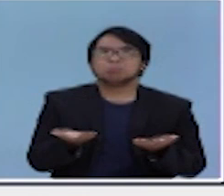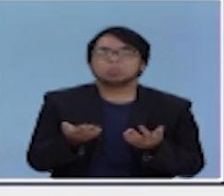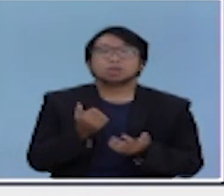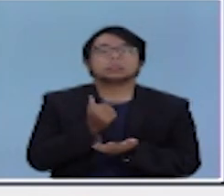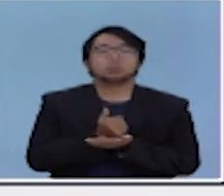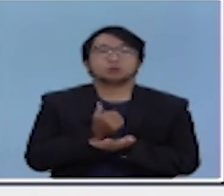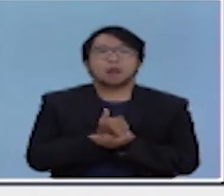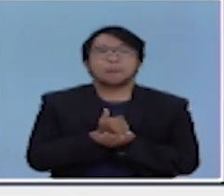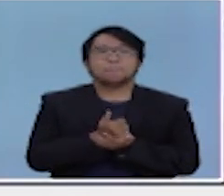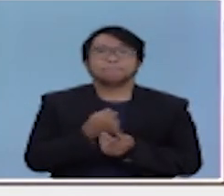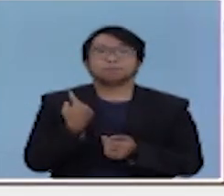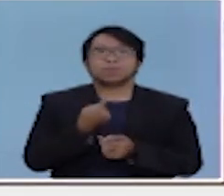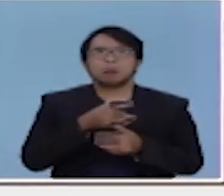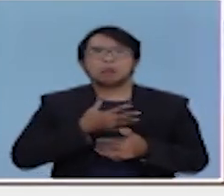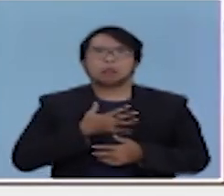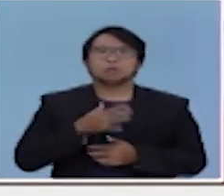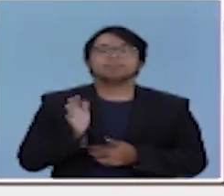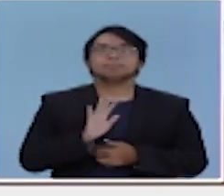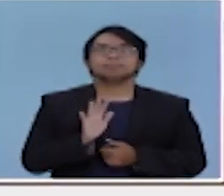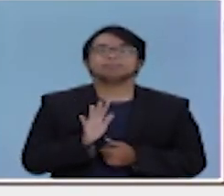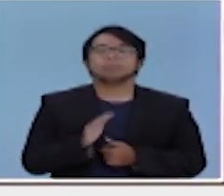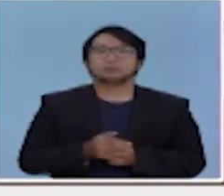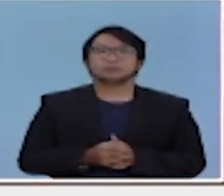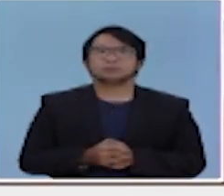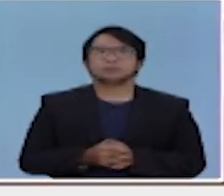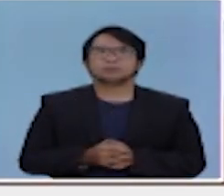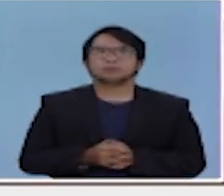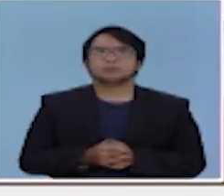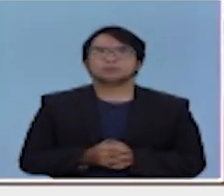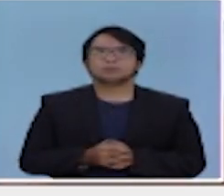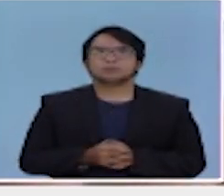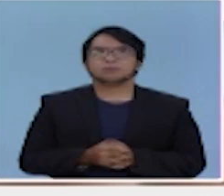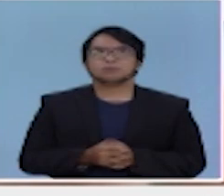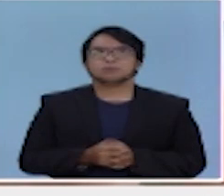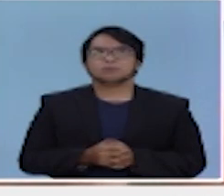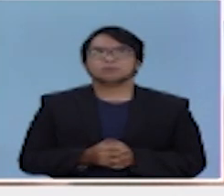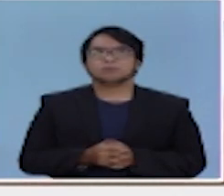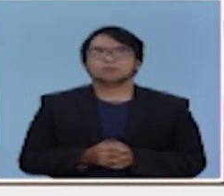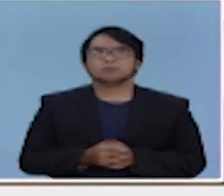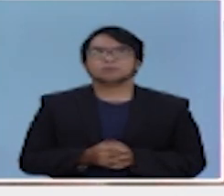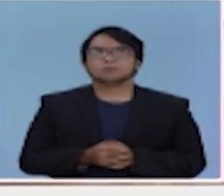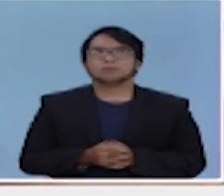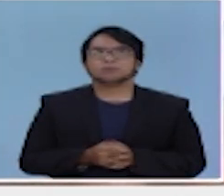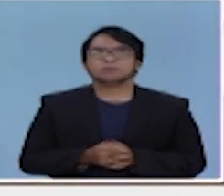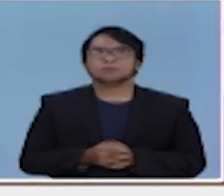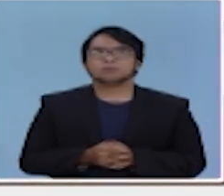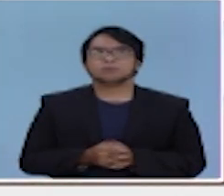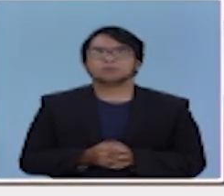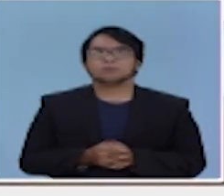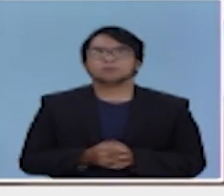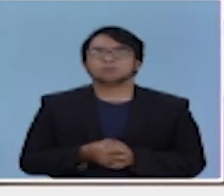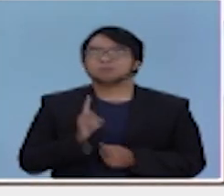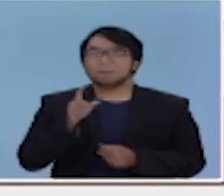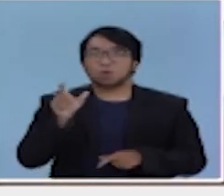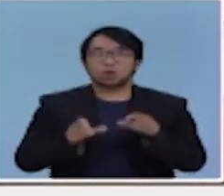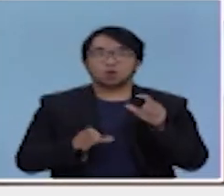pasti adalah kita jangan parno dulu ke apa ya secara secara emosional mental Tiap orang kan beda